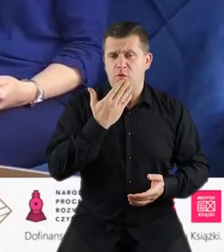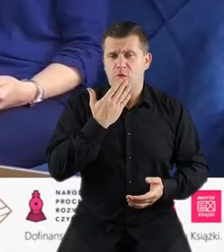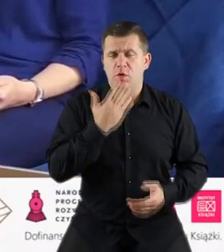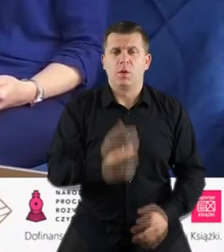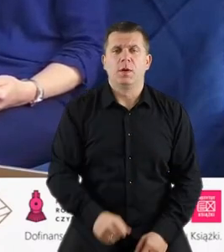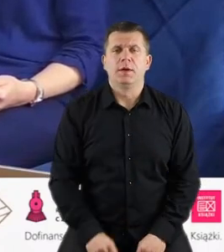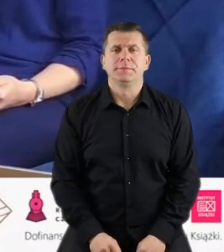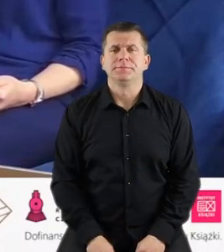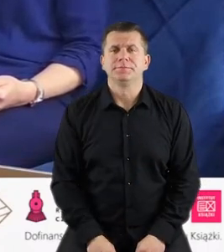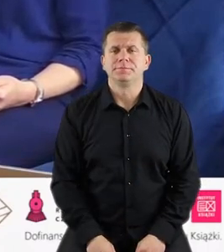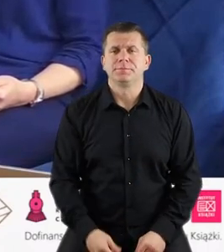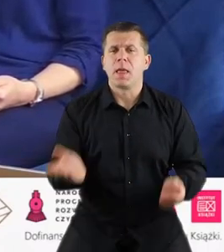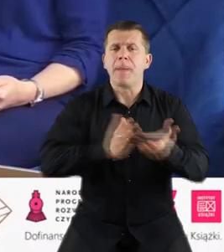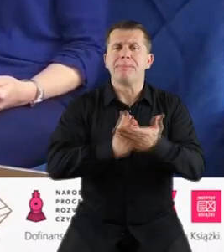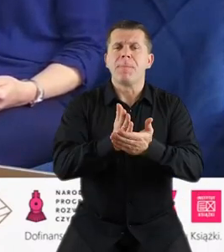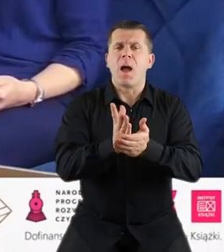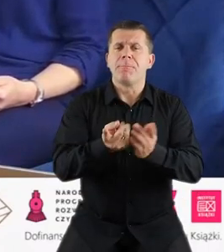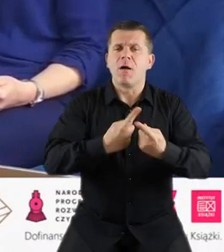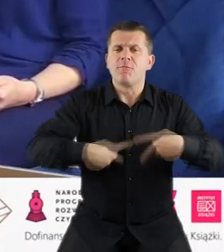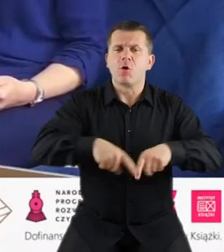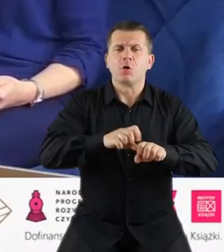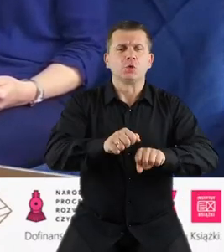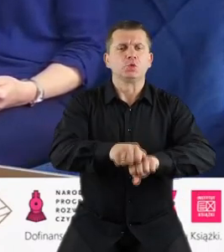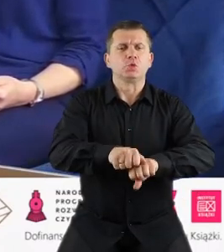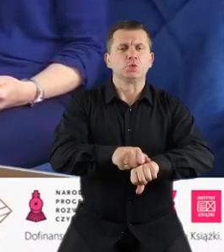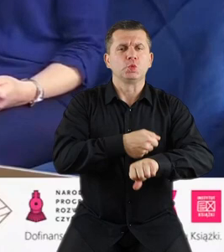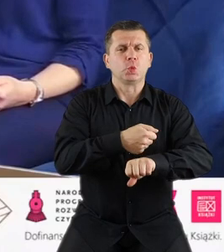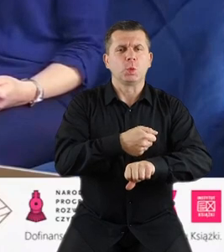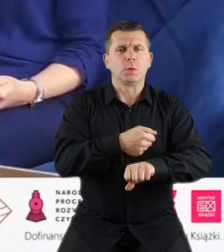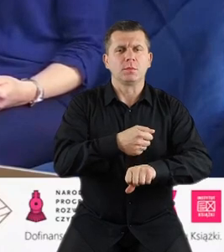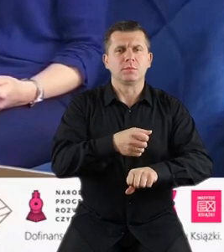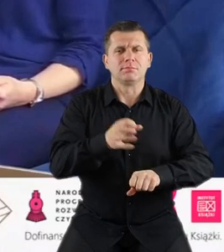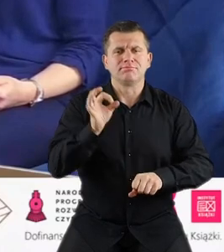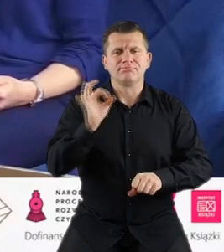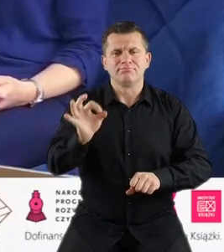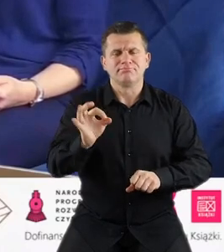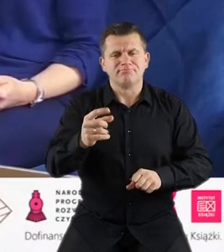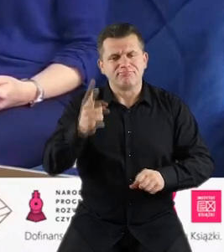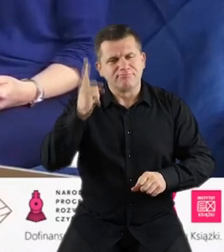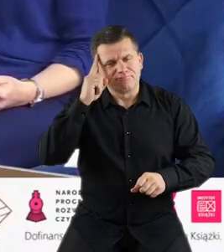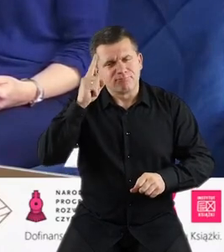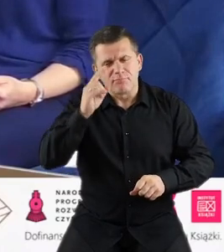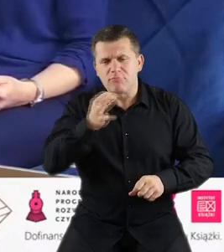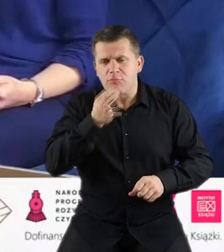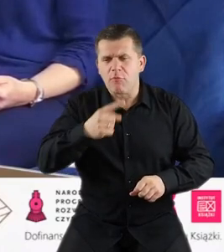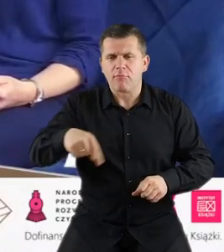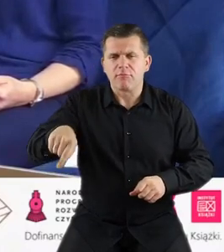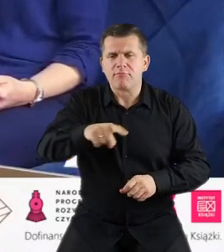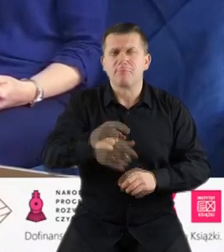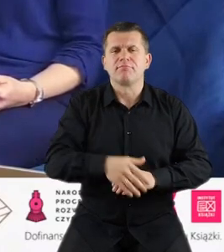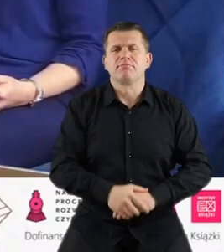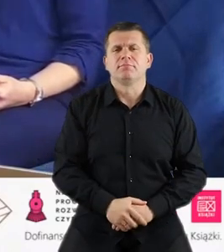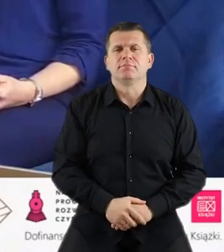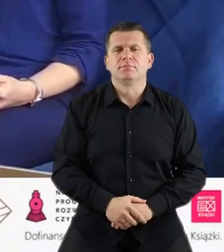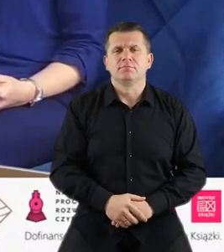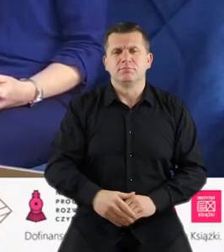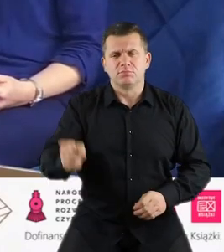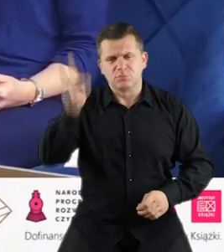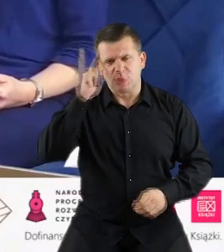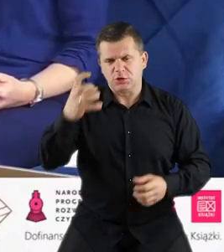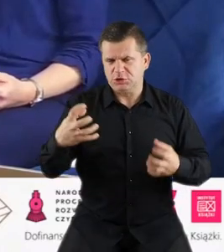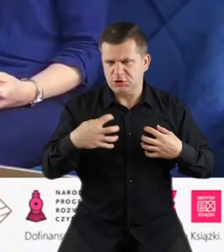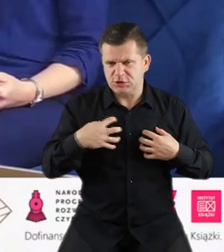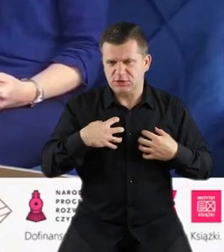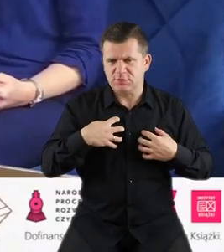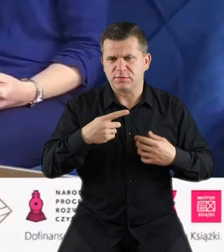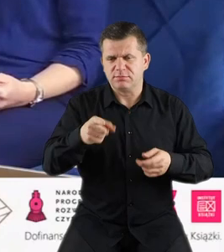powiedziała, mapa wykonana jest ze skóry tych nieszczęsnych jagniąt wyciągniętych, prawda, z